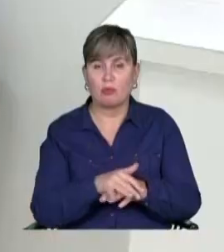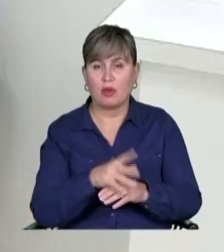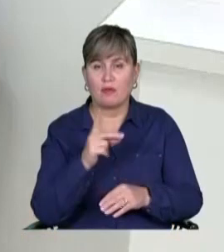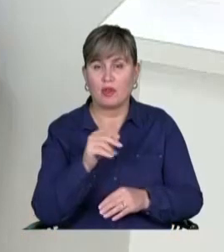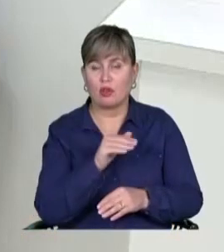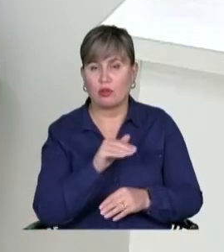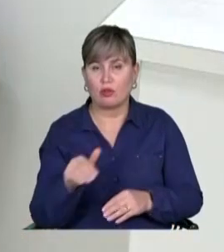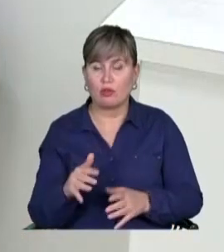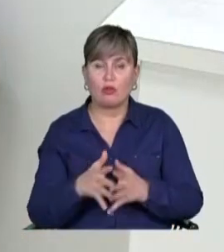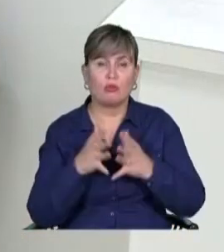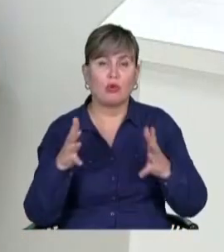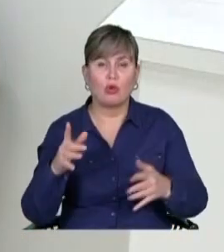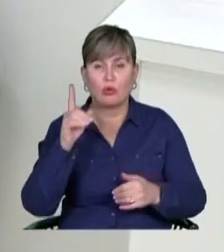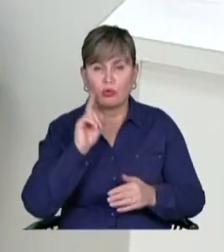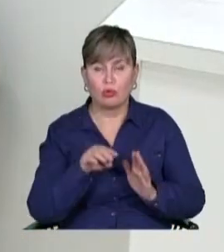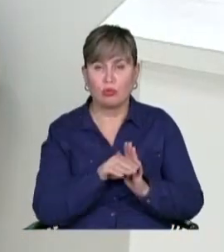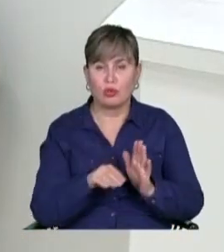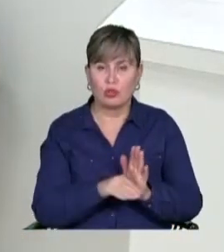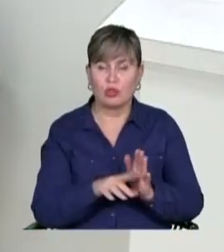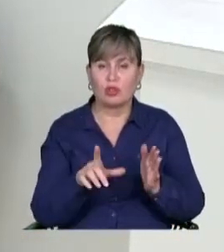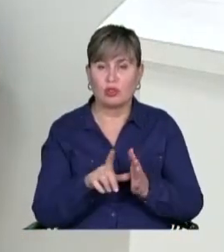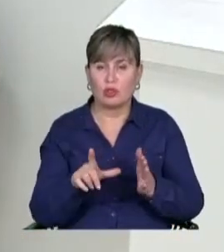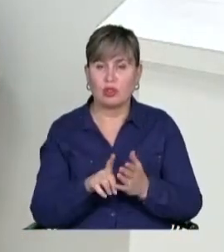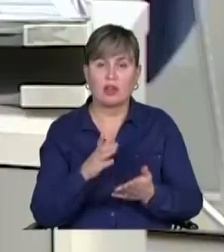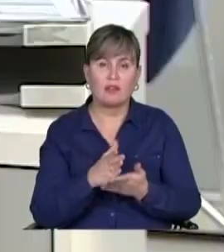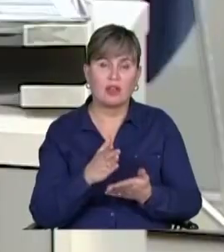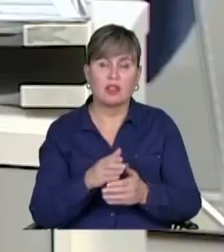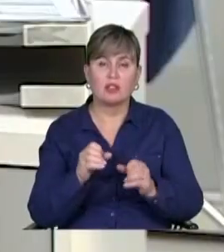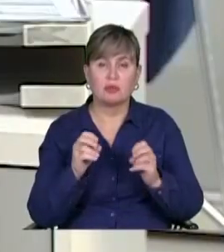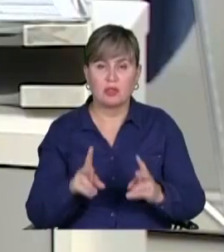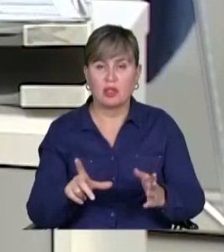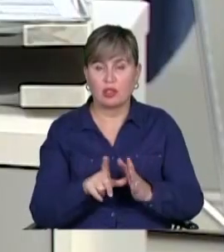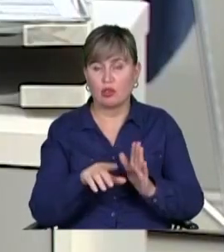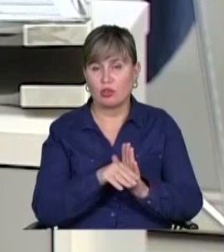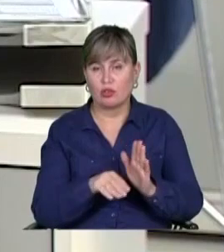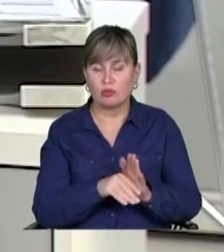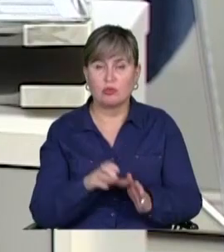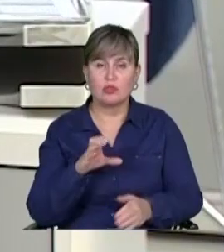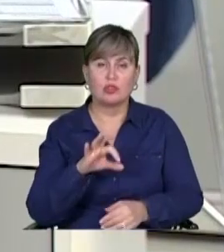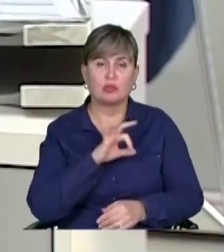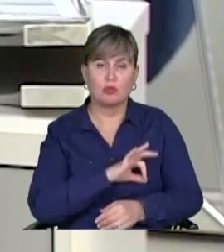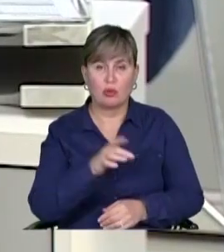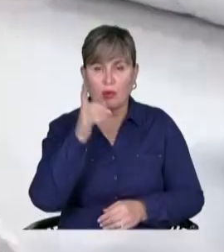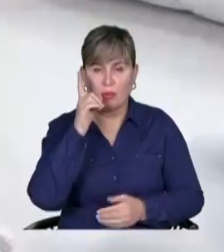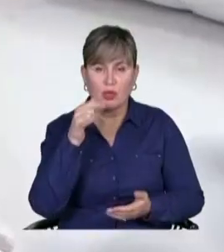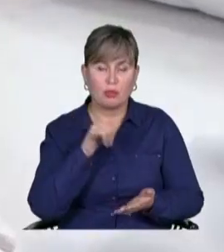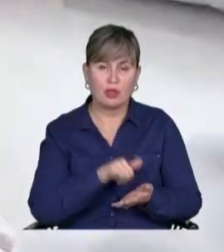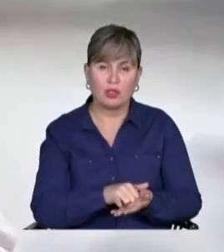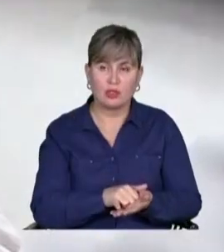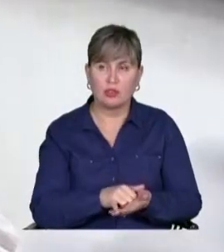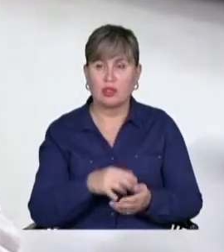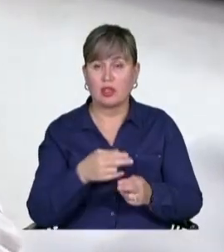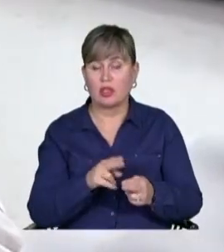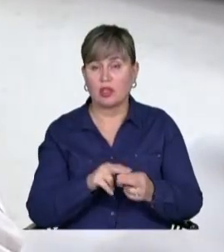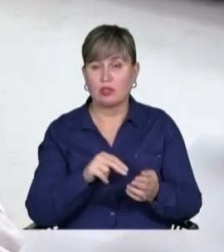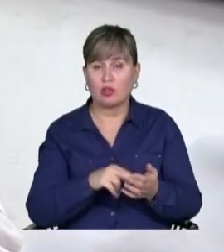уровня. Наиболее удобным режимом налогообложения является специальный налоговый режим с использованием мобильного приложения, где ставка